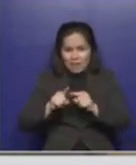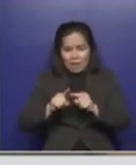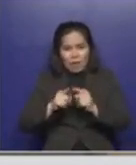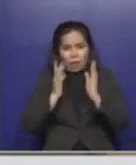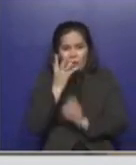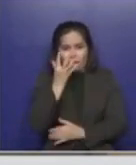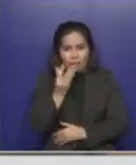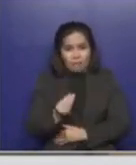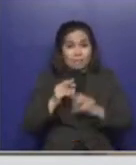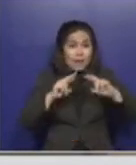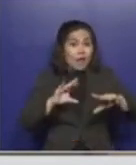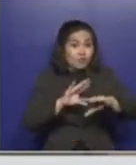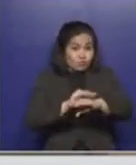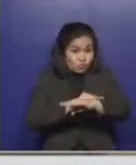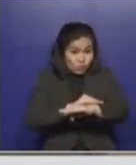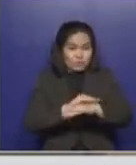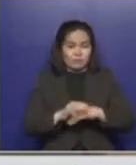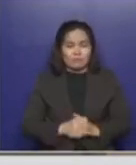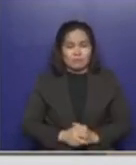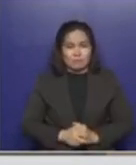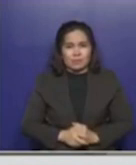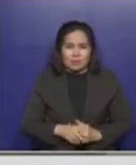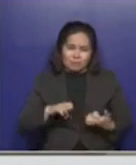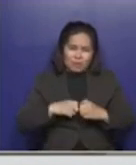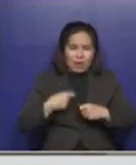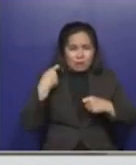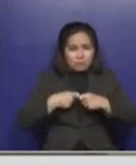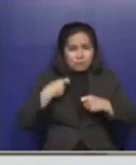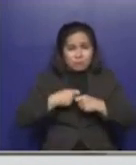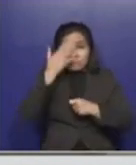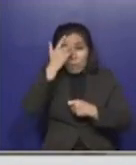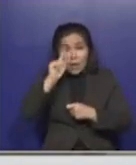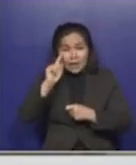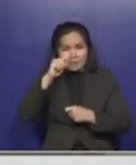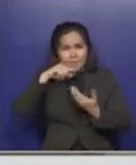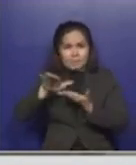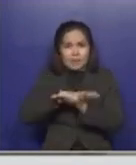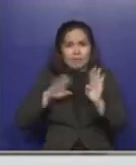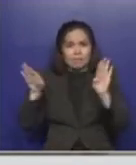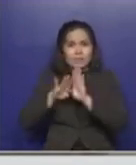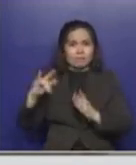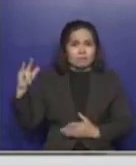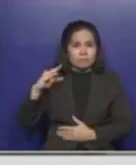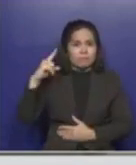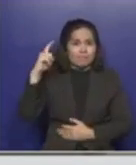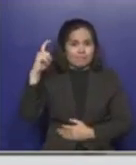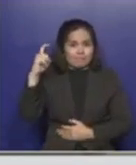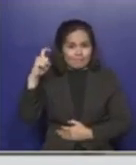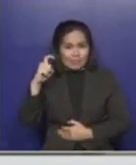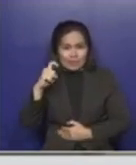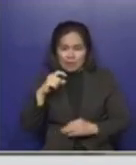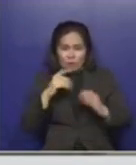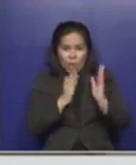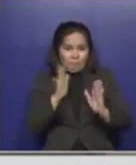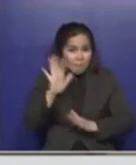งร้านนวดสปาที่ได้รับความลำบากเพราะประเทศปิดแล้วไม่มีนักท่องเที่ยวเข้าเราหม